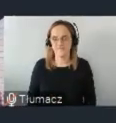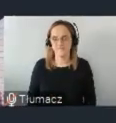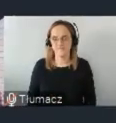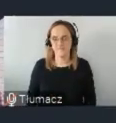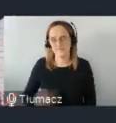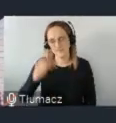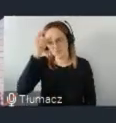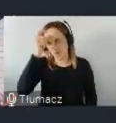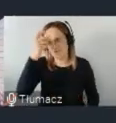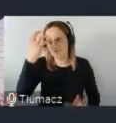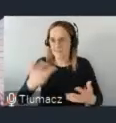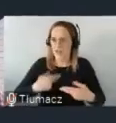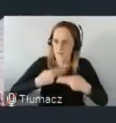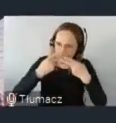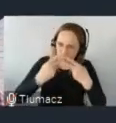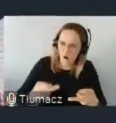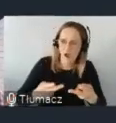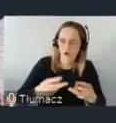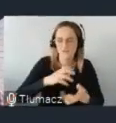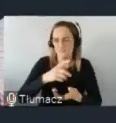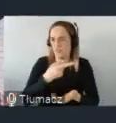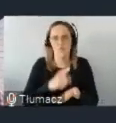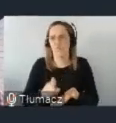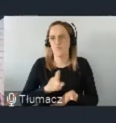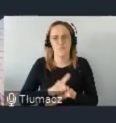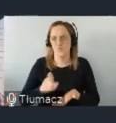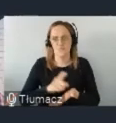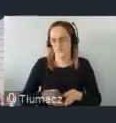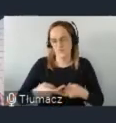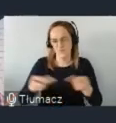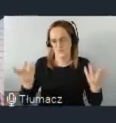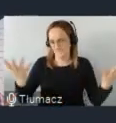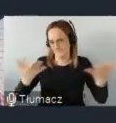Człowiek chce pokazać te rozszerzone rzeczywistości, a to się nie udostępnia.